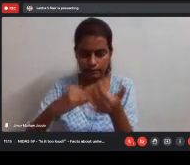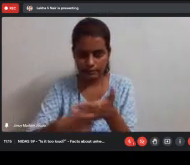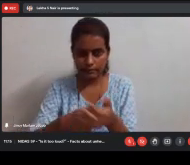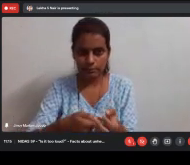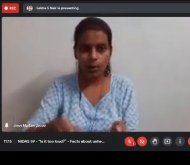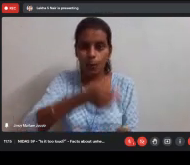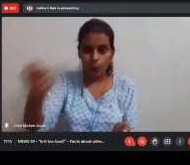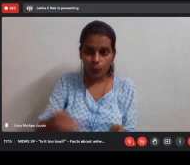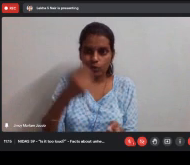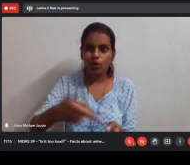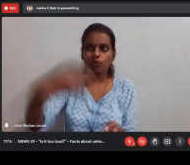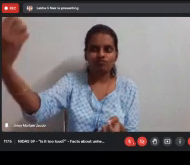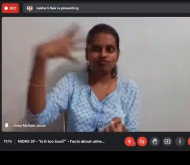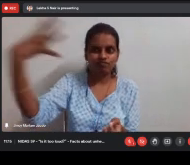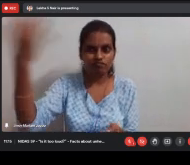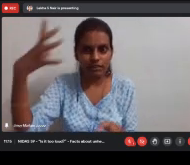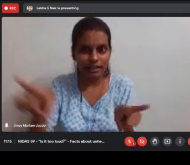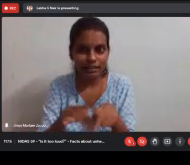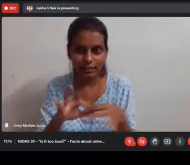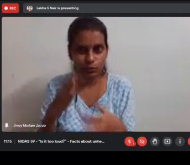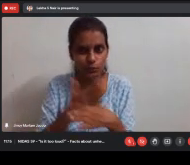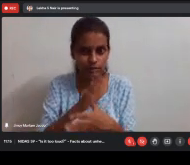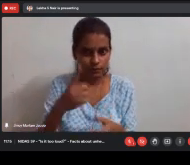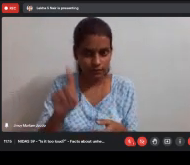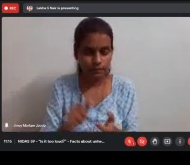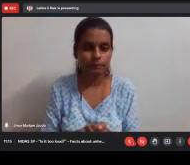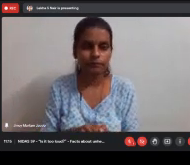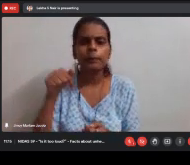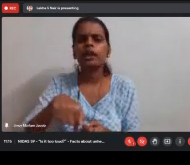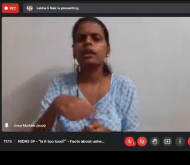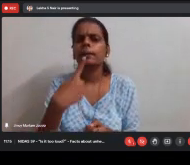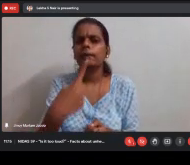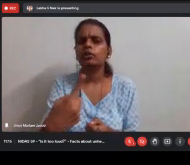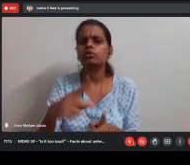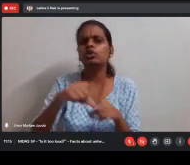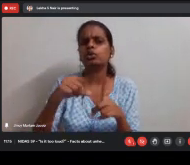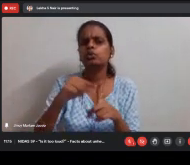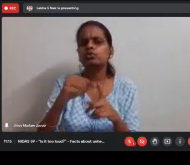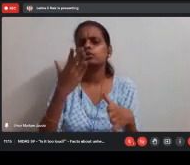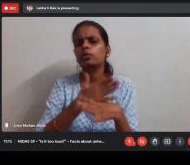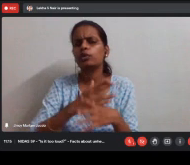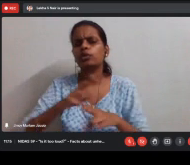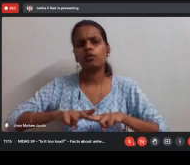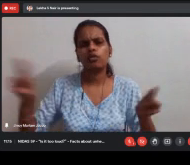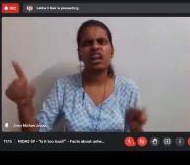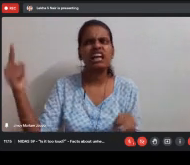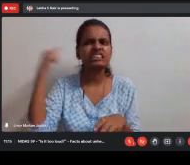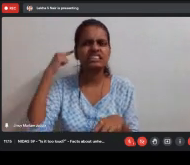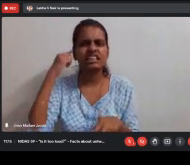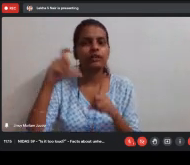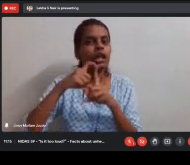പോകുന്നവരുണ്ട്. അതുമല്ല, നമുക്ക് വിനോദത്തിന് വേണ്ടിയിട്ട് ചെയ്യുന്ന ഒരു കാര്യമാണ് പടക്കം പൊട്ടിക്കുക, അല്ലെങ്കിൽ എന്താ